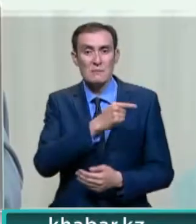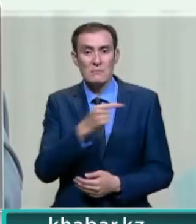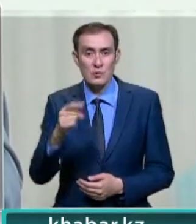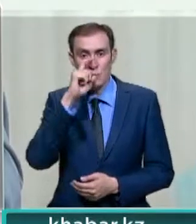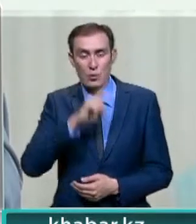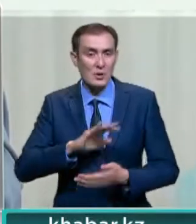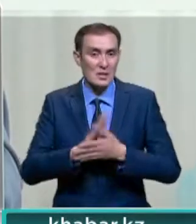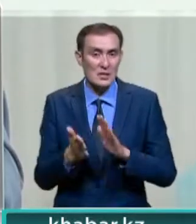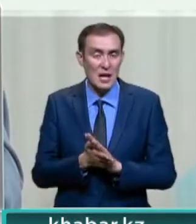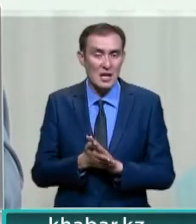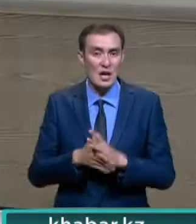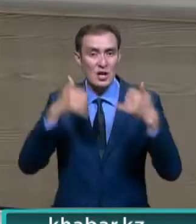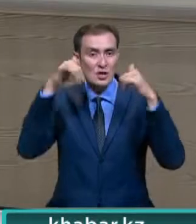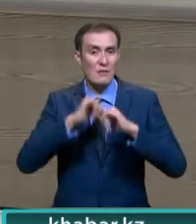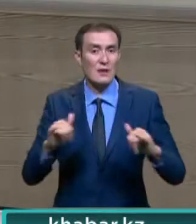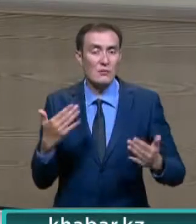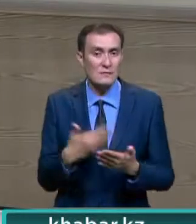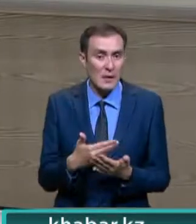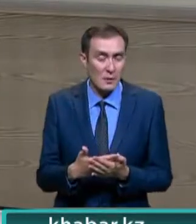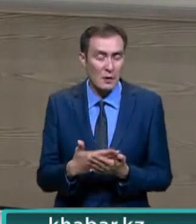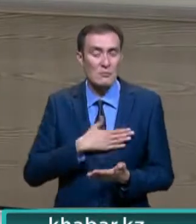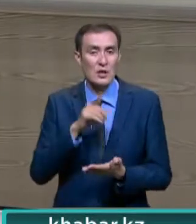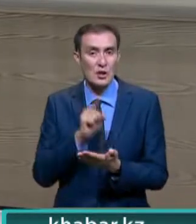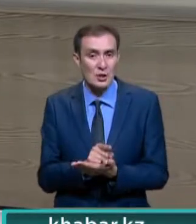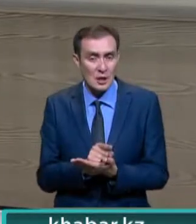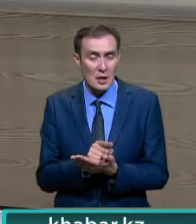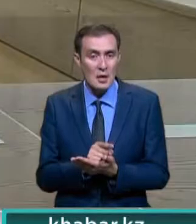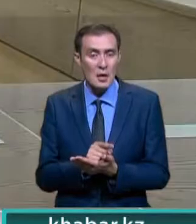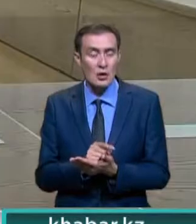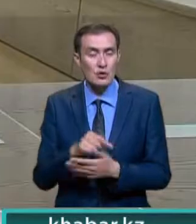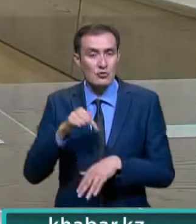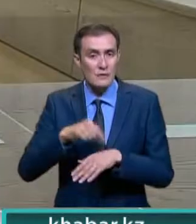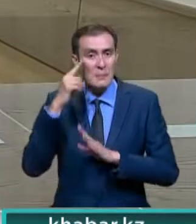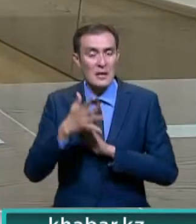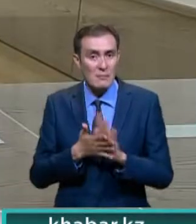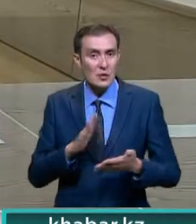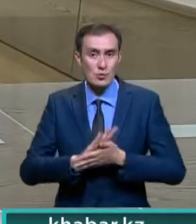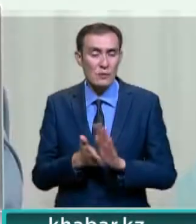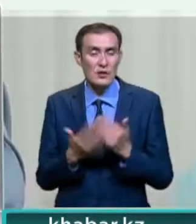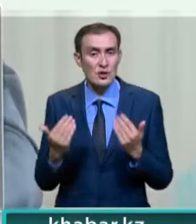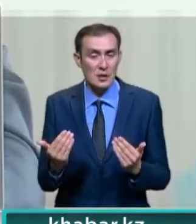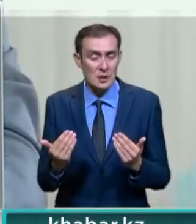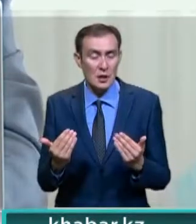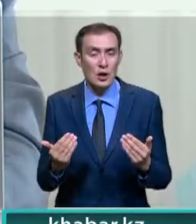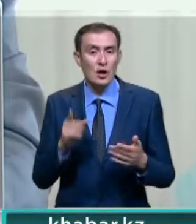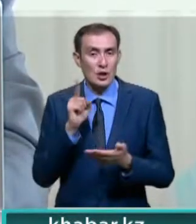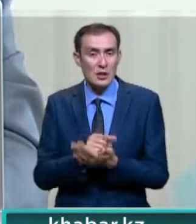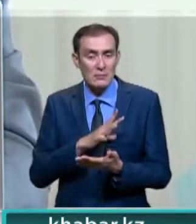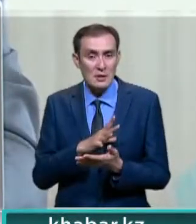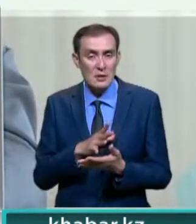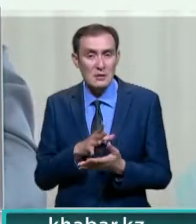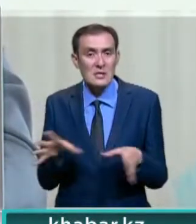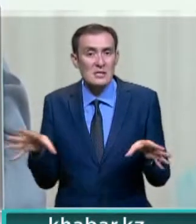на состоянии животноводства. То есть мы должны ходить по земле, грубо говоря. Здесь, конечно же, нужна очень